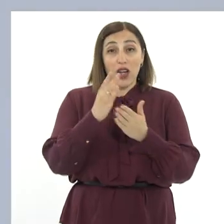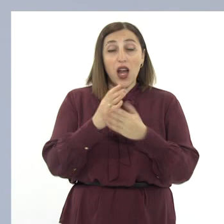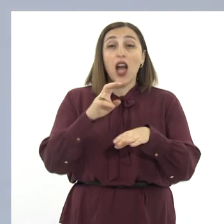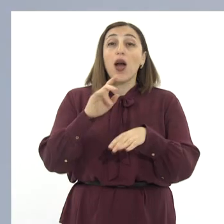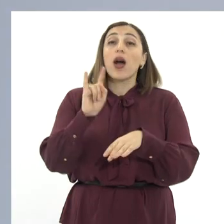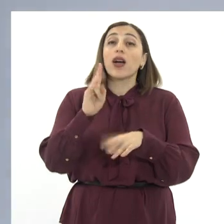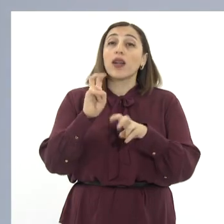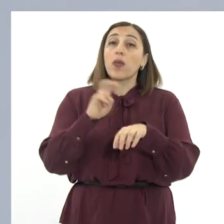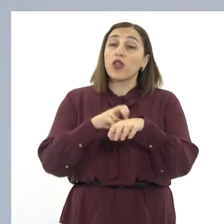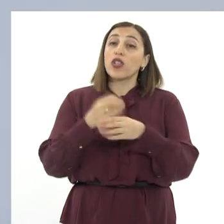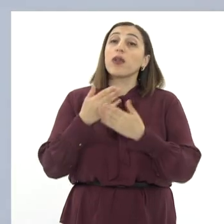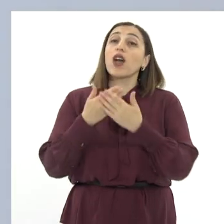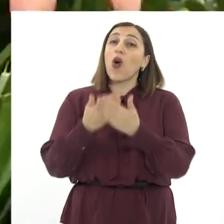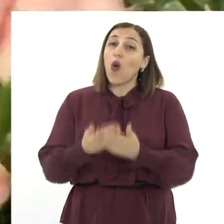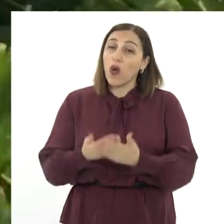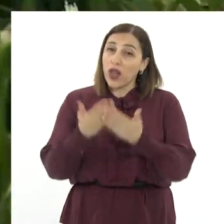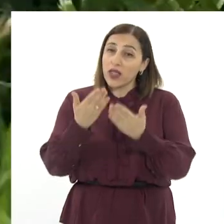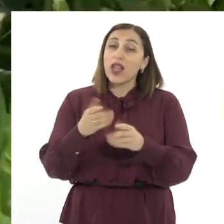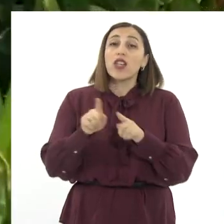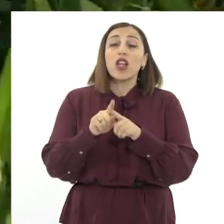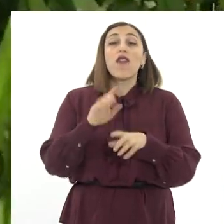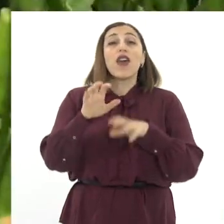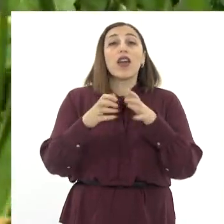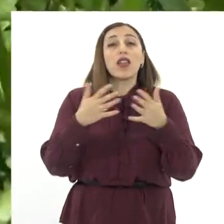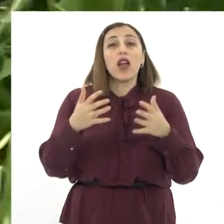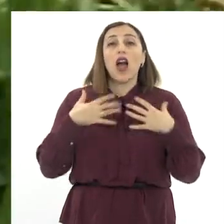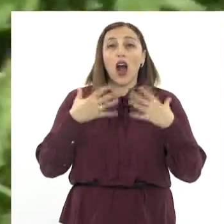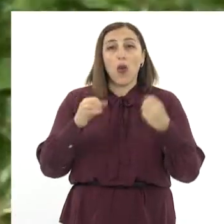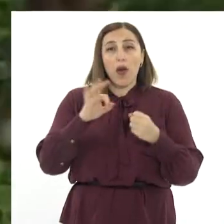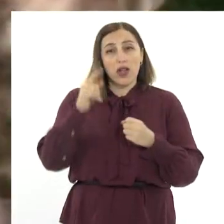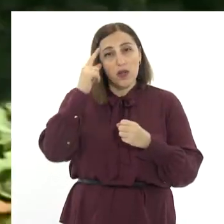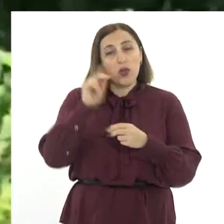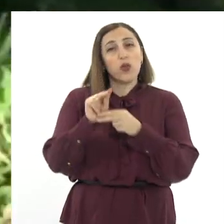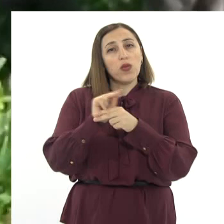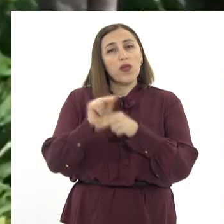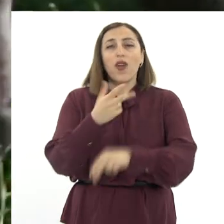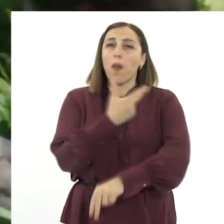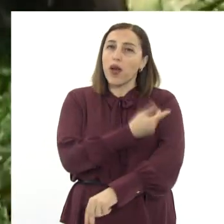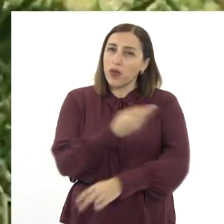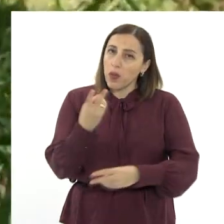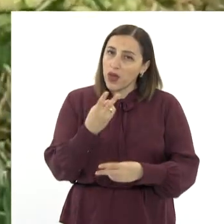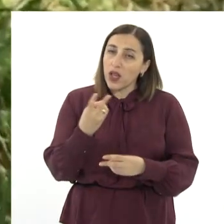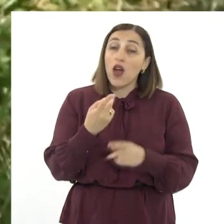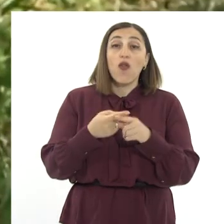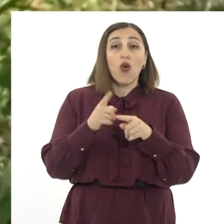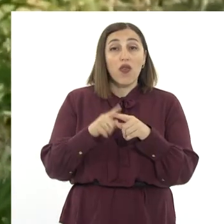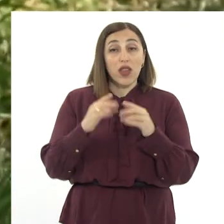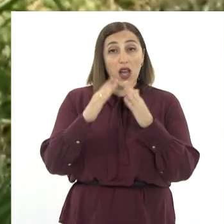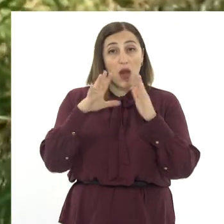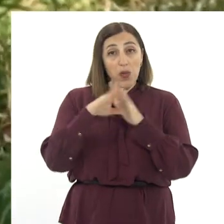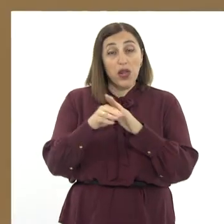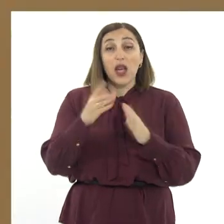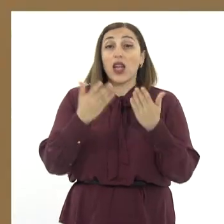ուրեմն մանկաբույժի հետ։ Երկրորդ կարևորագույն խորհուրդն էլ հետևել կենթանու առողջությանը, ժամանակի կատարել բոլոր պատվաստումները եւ